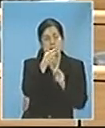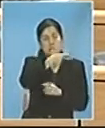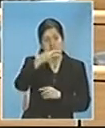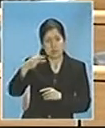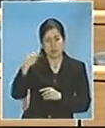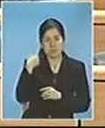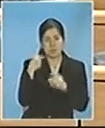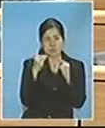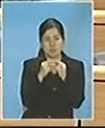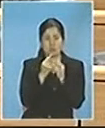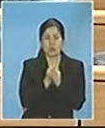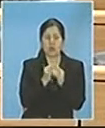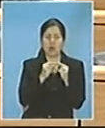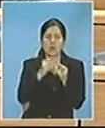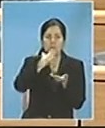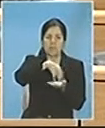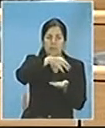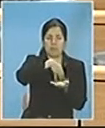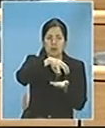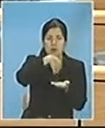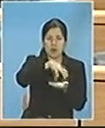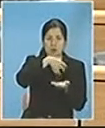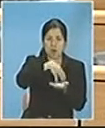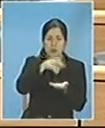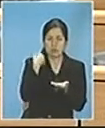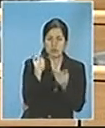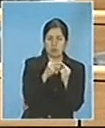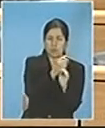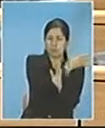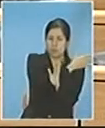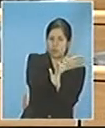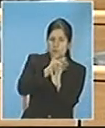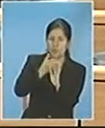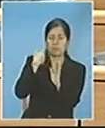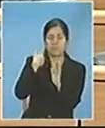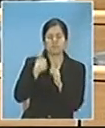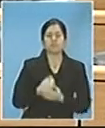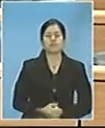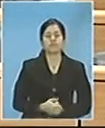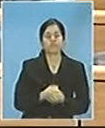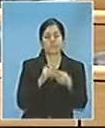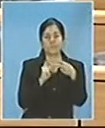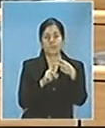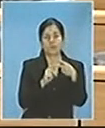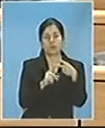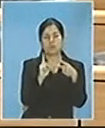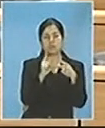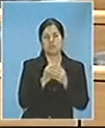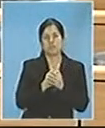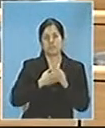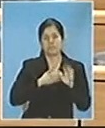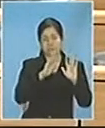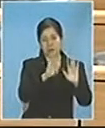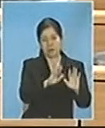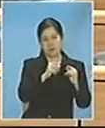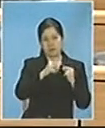ทั้งที่บอกเล่าด้วยปากและเป็นเรื่องราวต่อมาประเด็นที่สองค่ะท่านประธานคะ ฝากภาษาไ